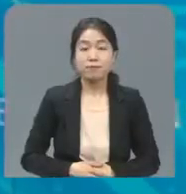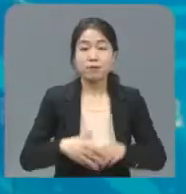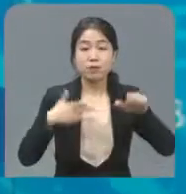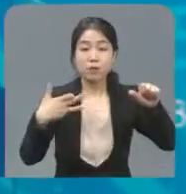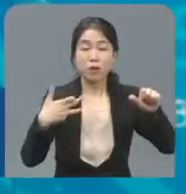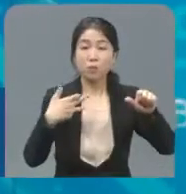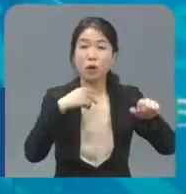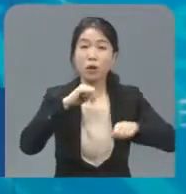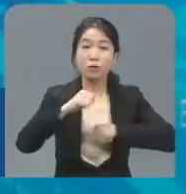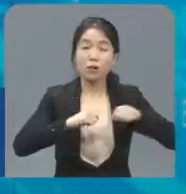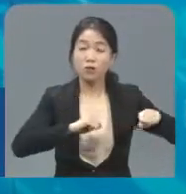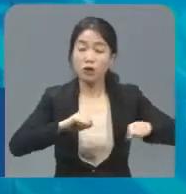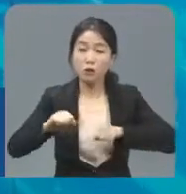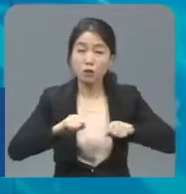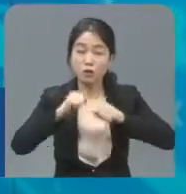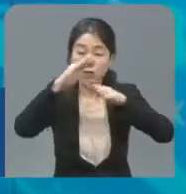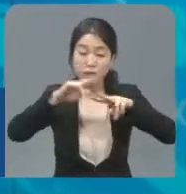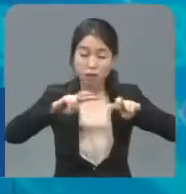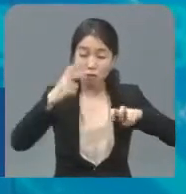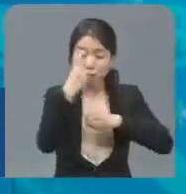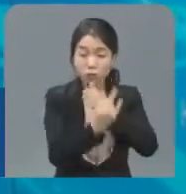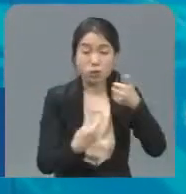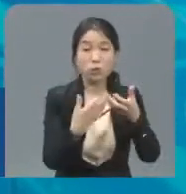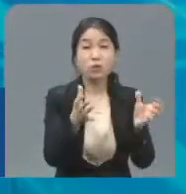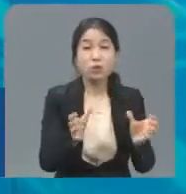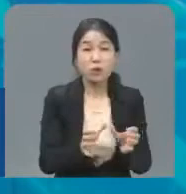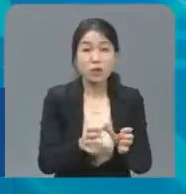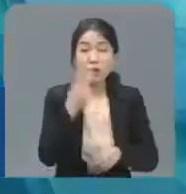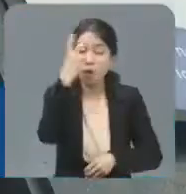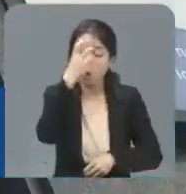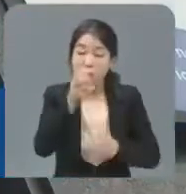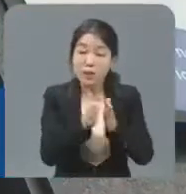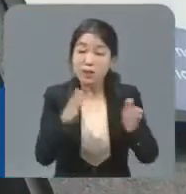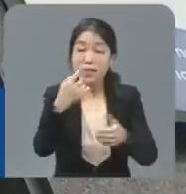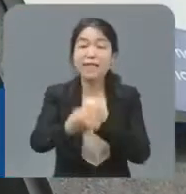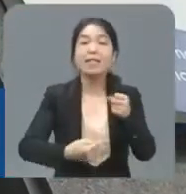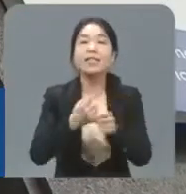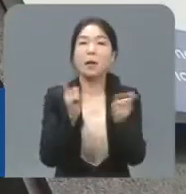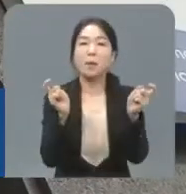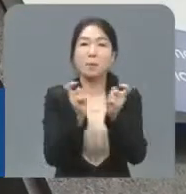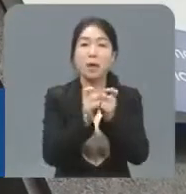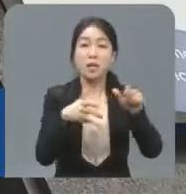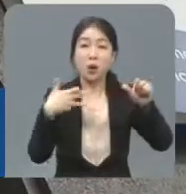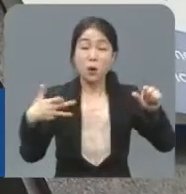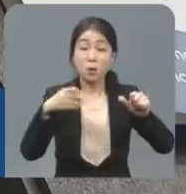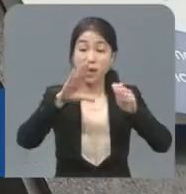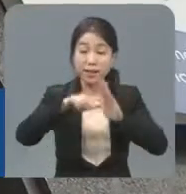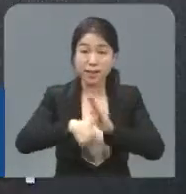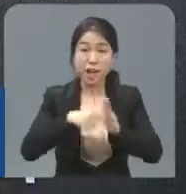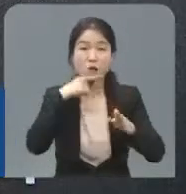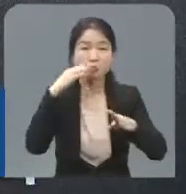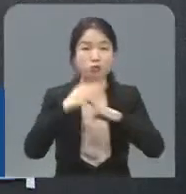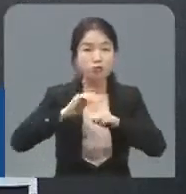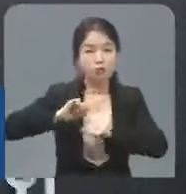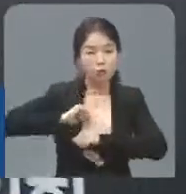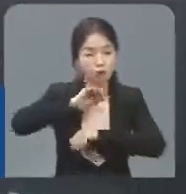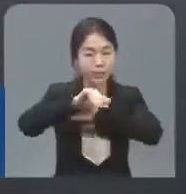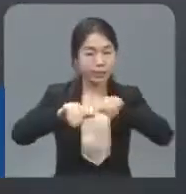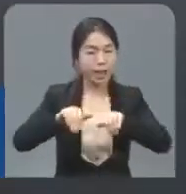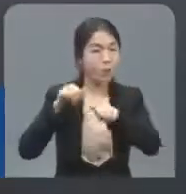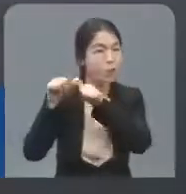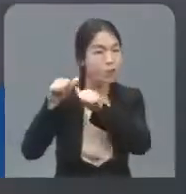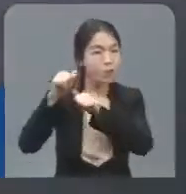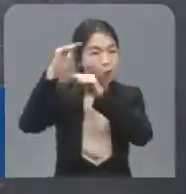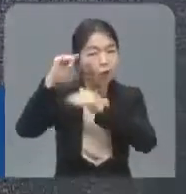5.18 민주화운동 진상규명조사위원회가 조사 착수 1년을 맞아 5.18 당시 북한군 개입설 등에 대한